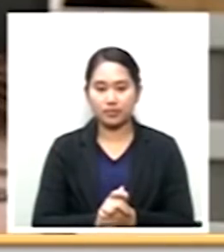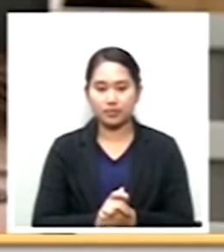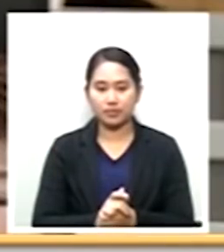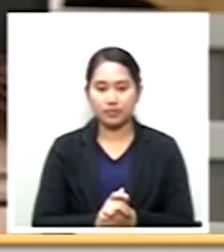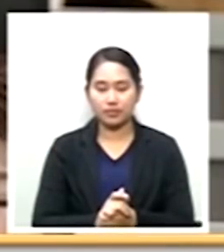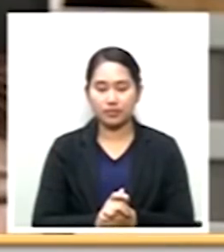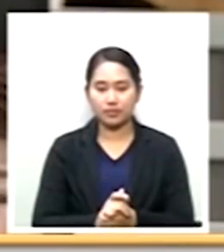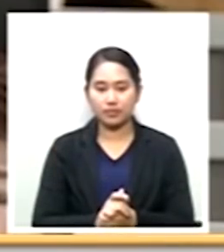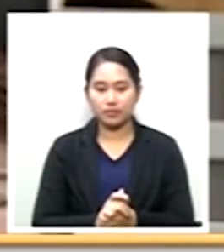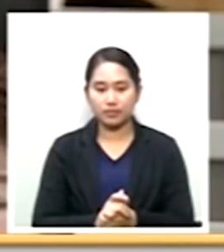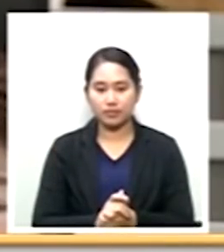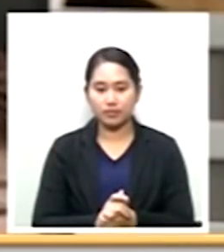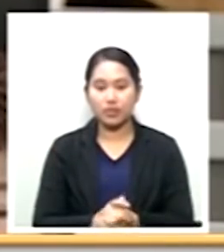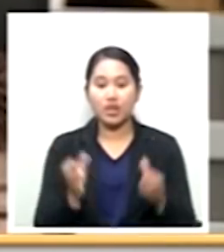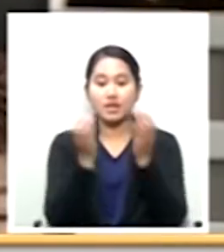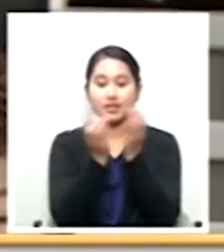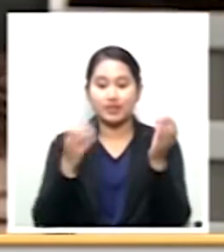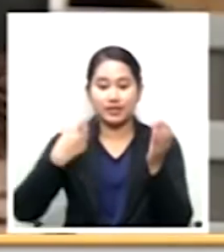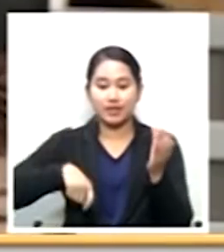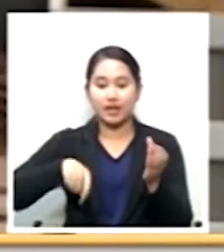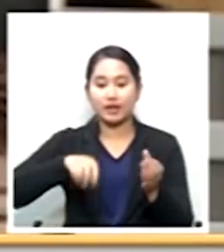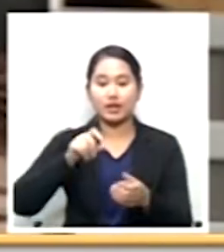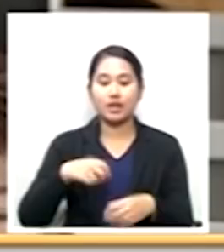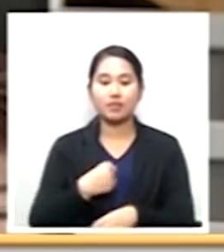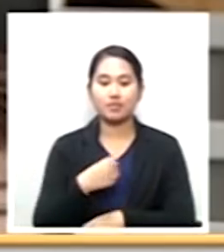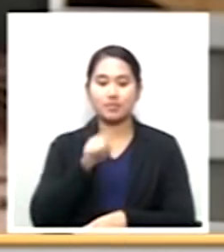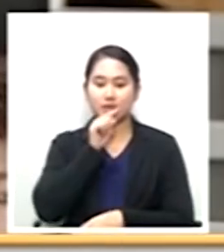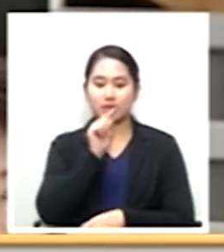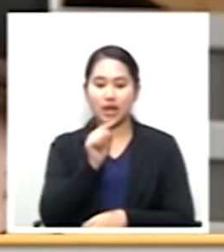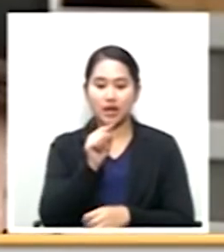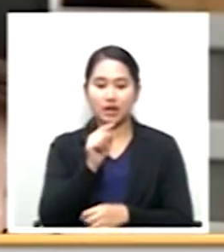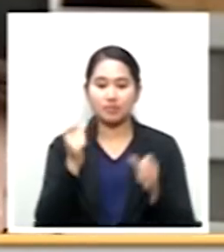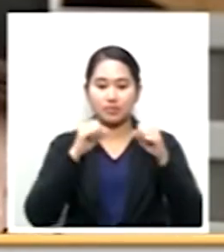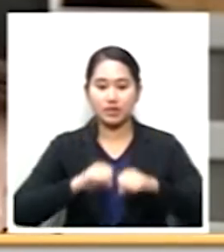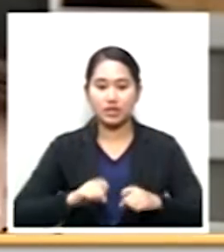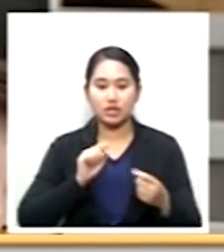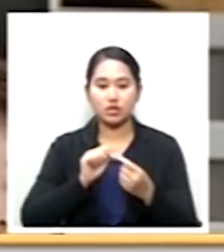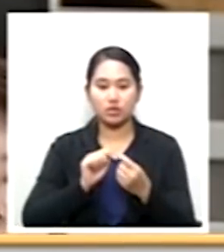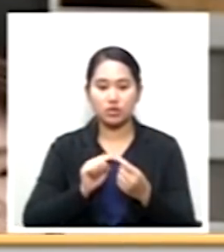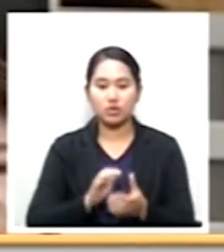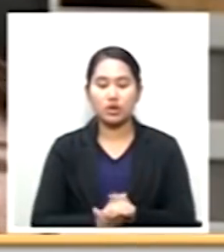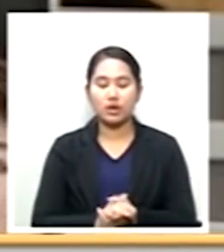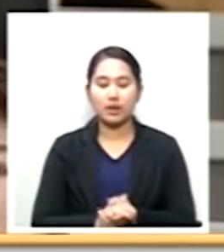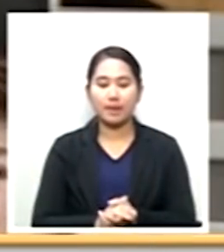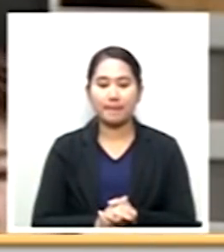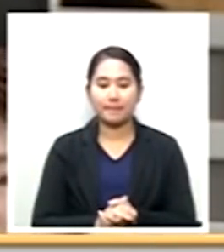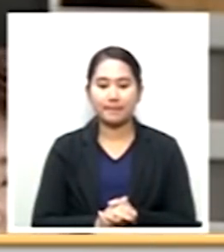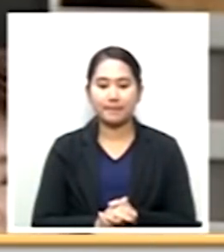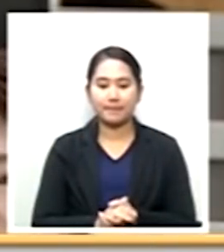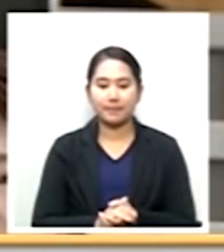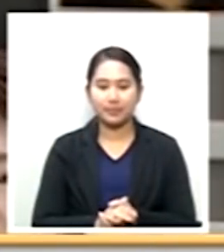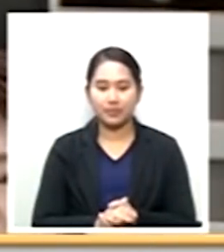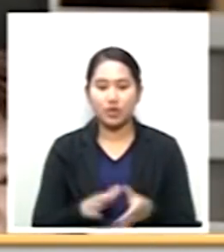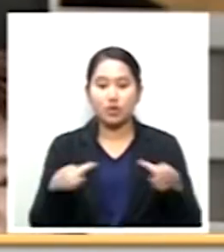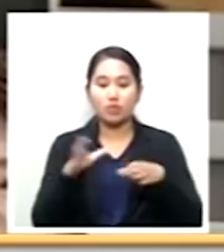ท่านประธานครับในคำวินิจฉัยของศาลรัฐธรรมนูญที่3/2562ในคดียุบพรรคไทยรักษาชาติเนื้อหาของ